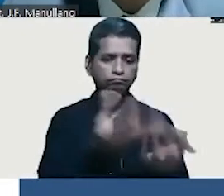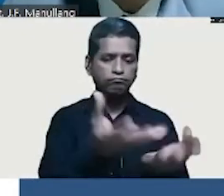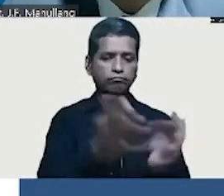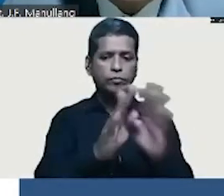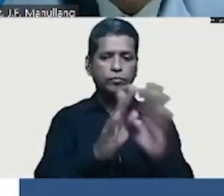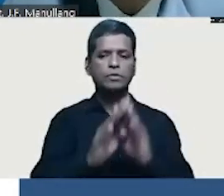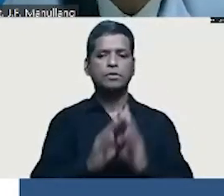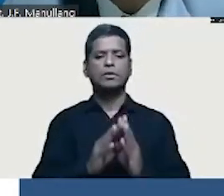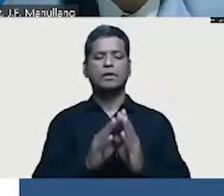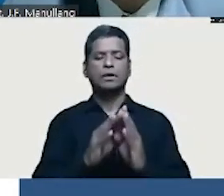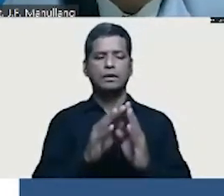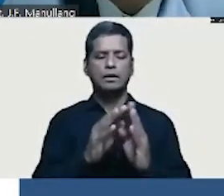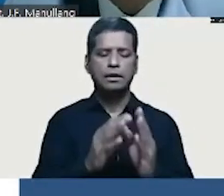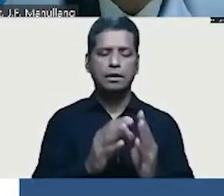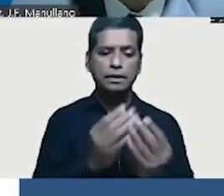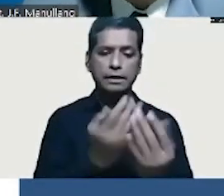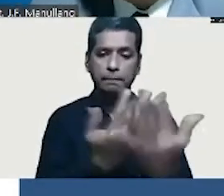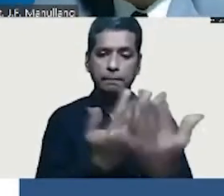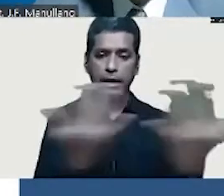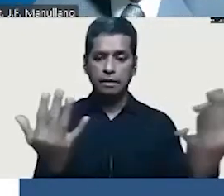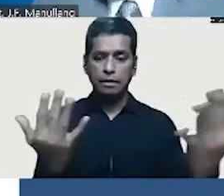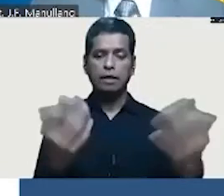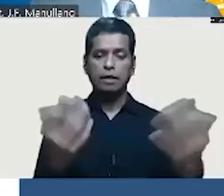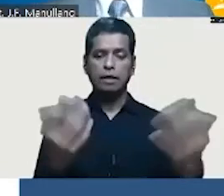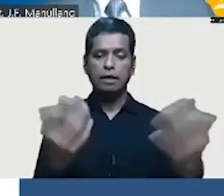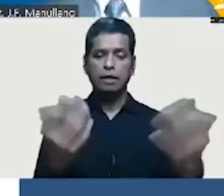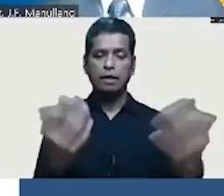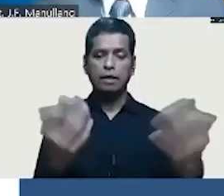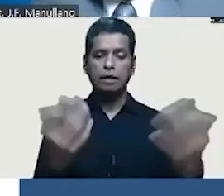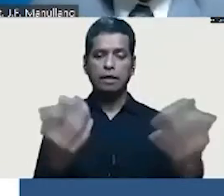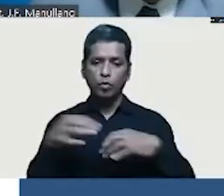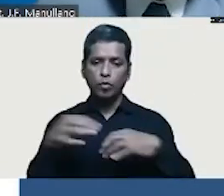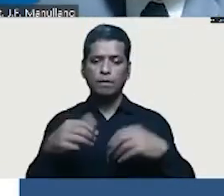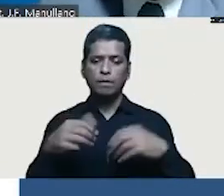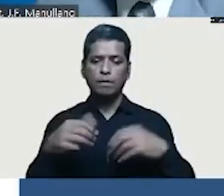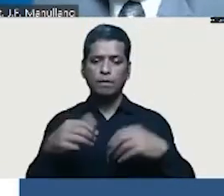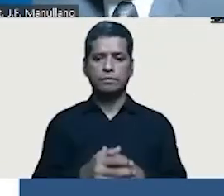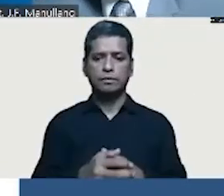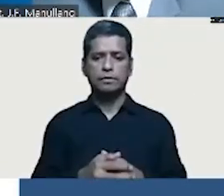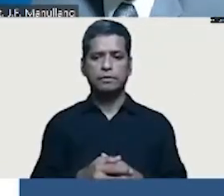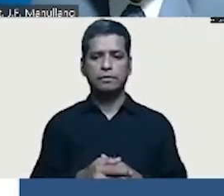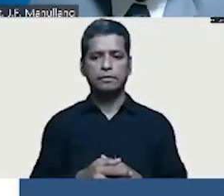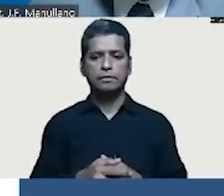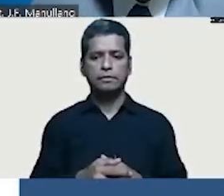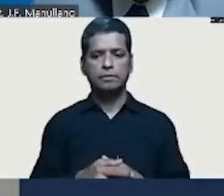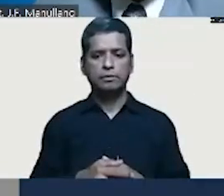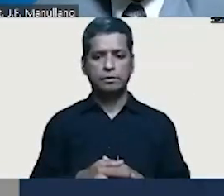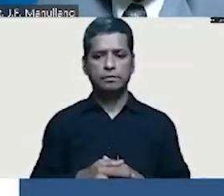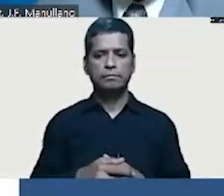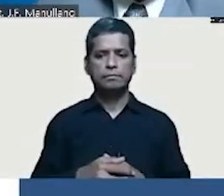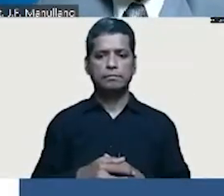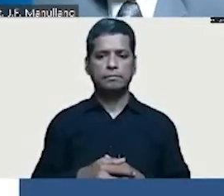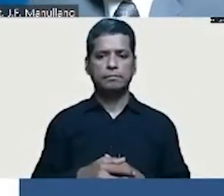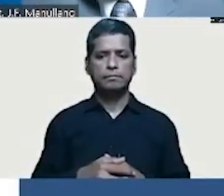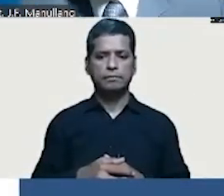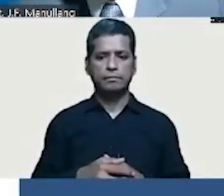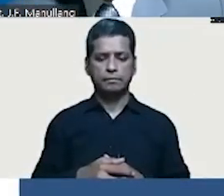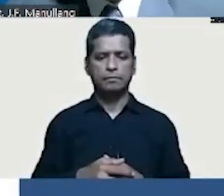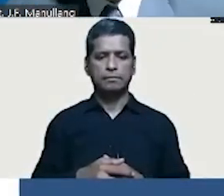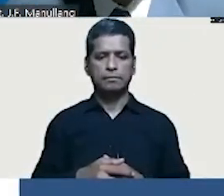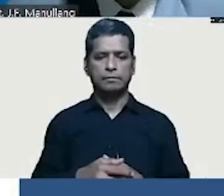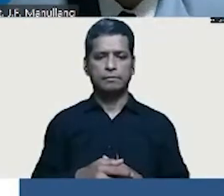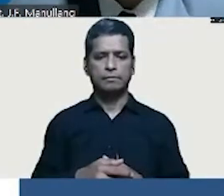segala perbuatan baik dalam pelayaran dan siap menanti parusia Hai aku punya tuhan atau kedatangan Tuhan